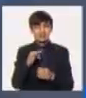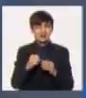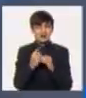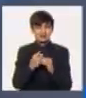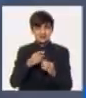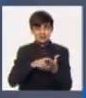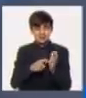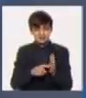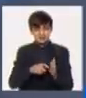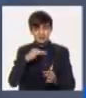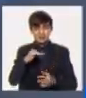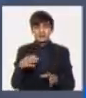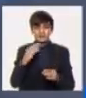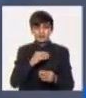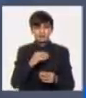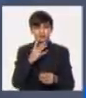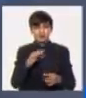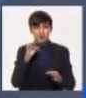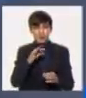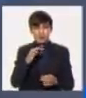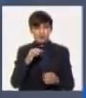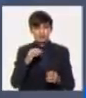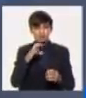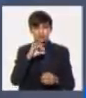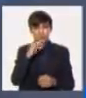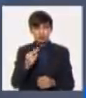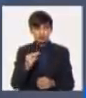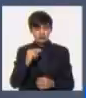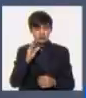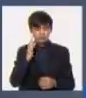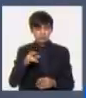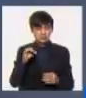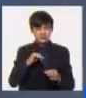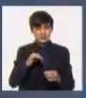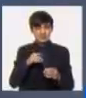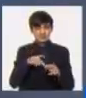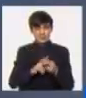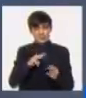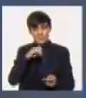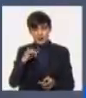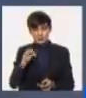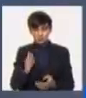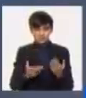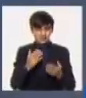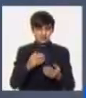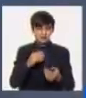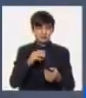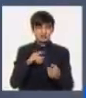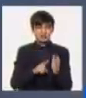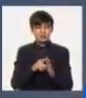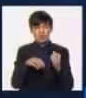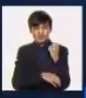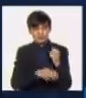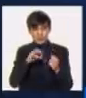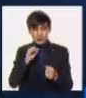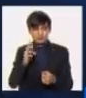классов. Четвертные оценки выставят по результатам СОР и СОЧ, которые проведут в середине и в конце мая. А в аттестат попадут годовые